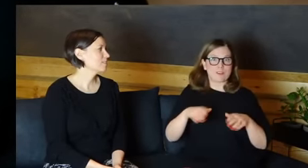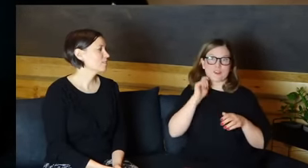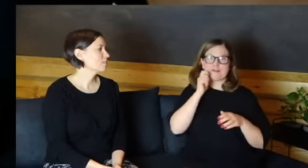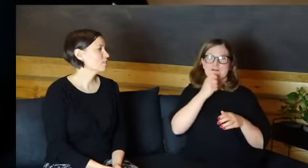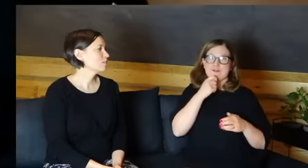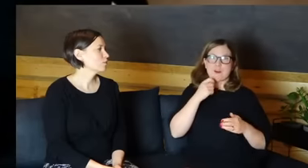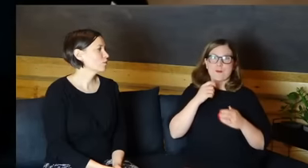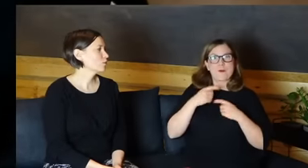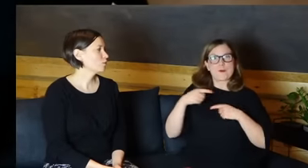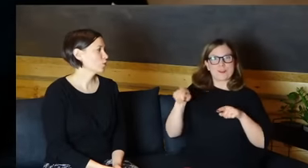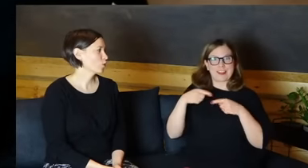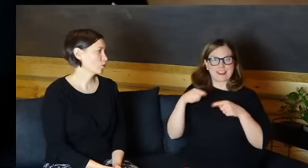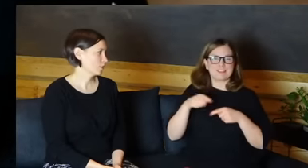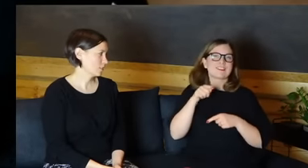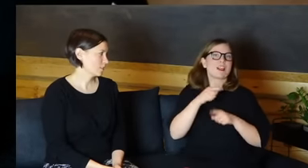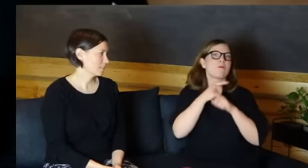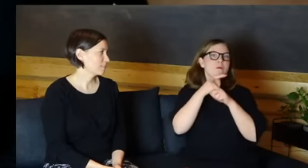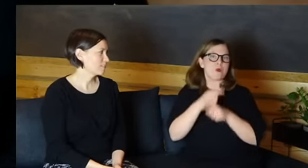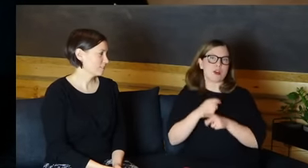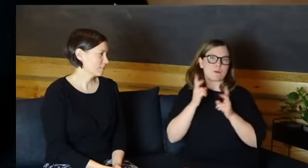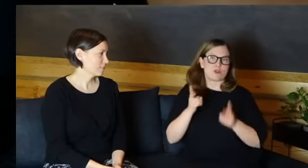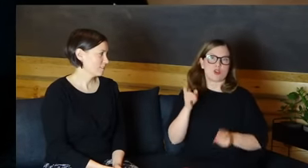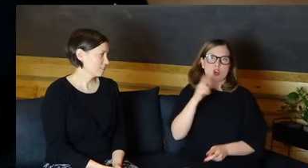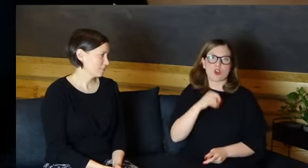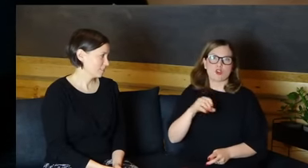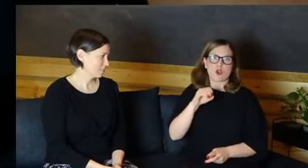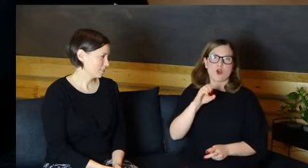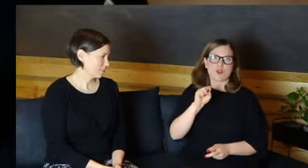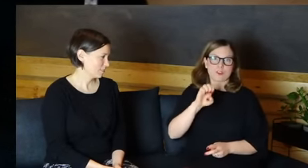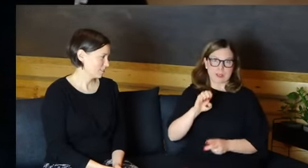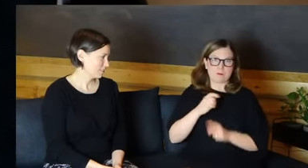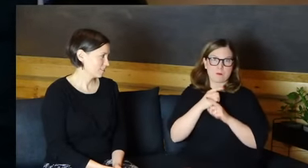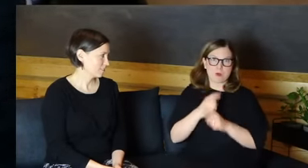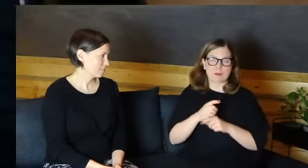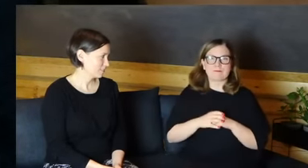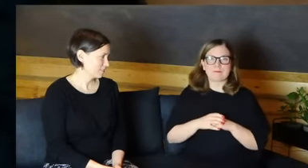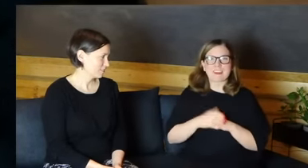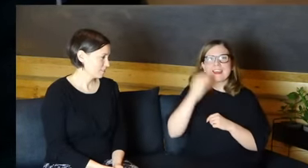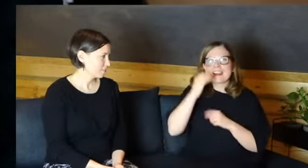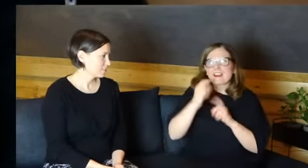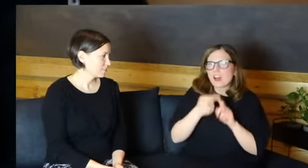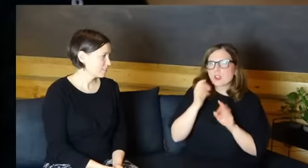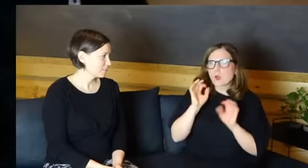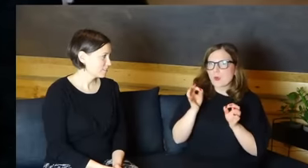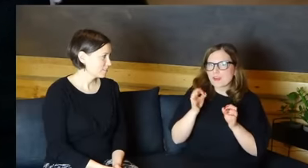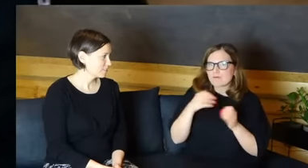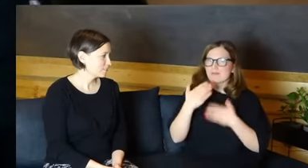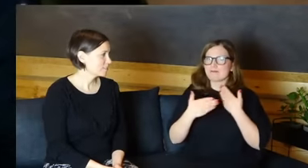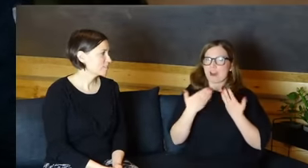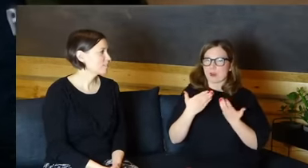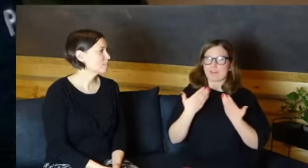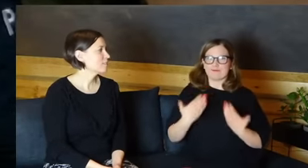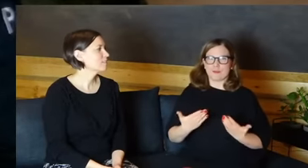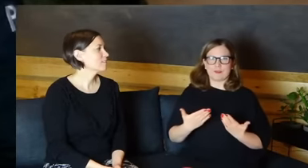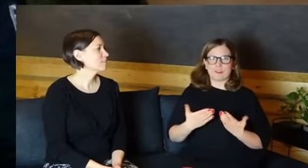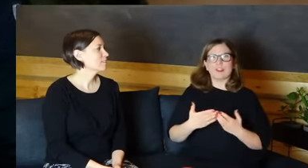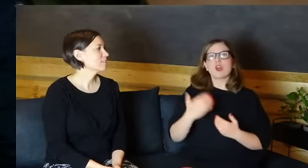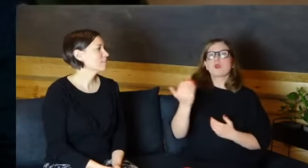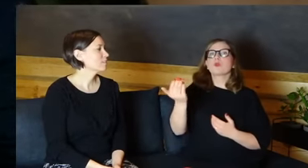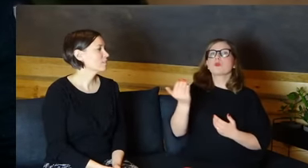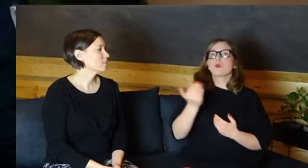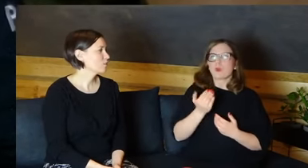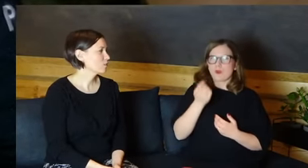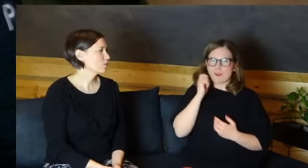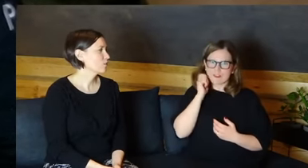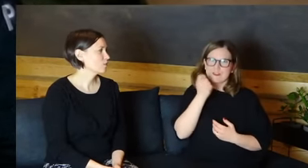laulamassa. Ja Joose aloittaa tämän illan, laulaa meille laulun Tulkoon joulu, ja Joose